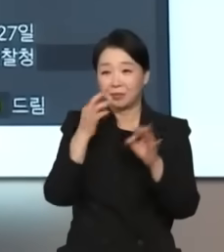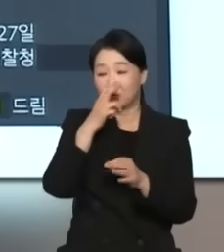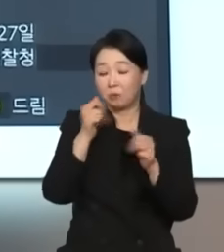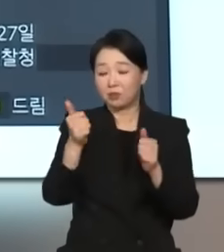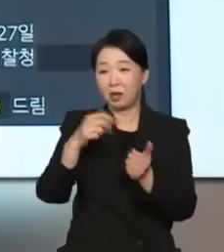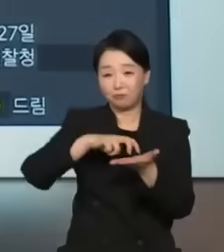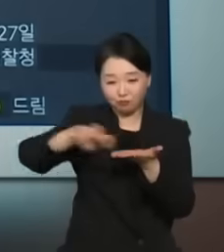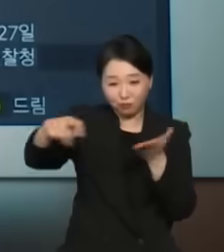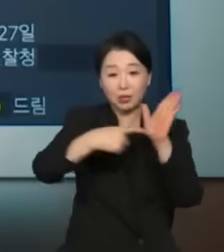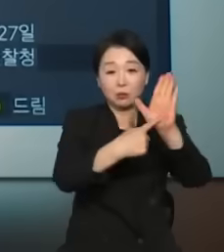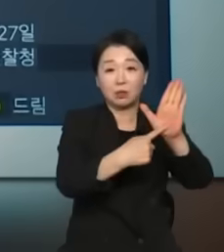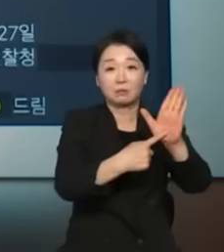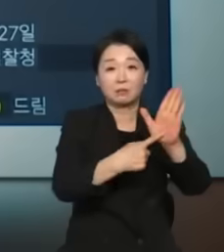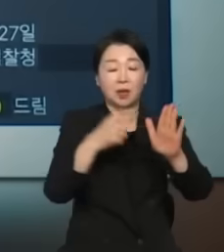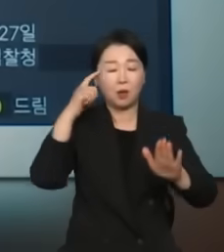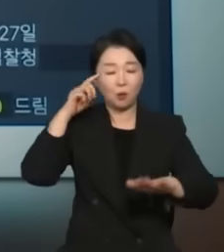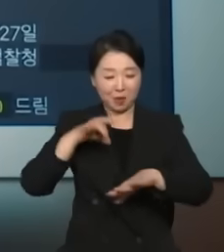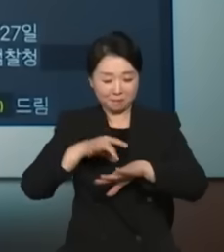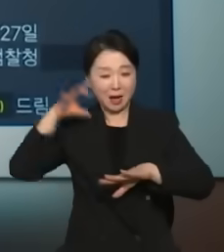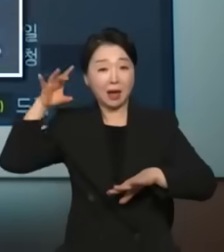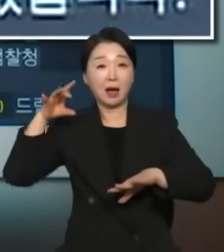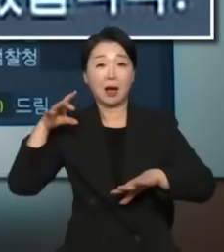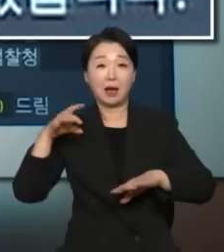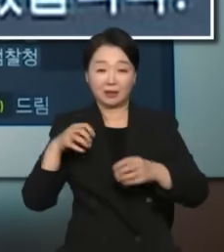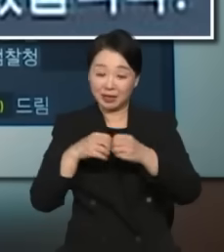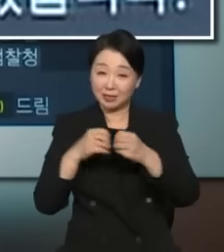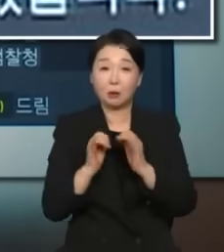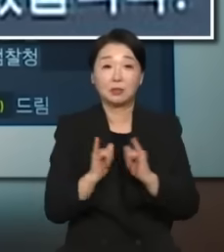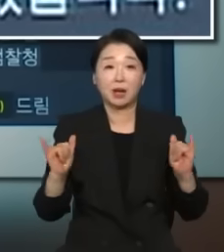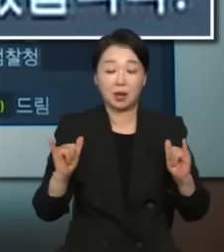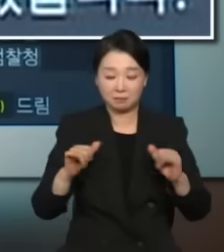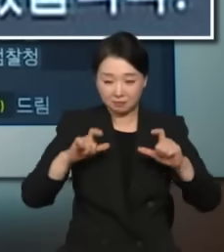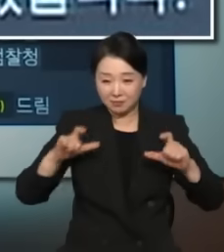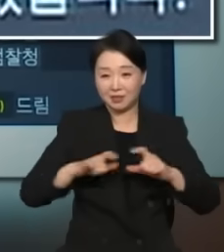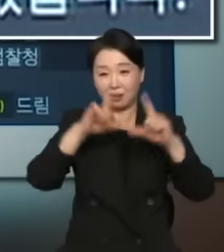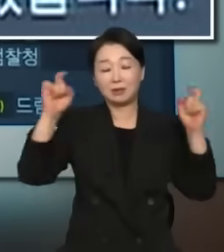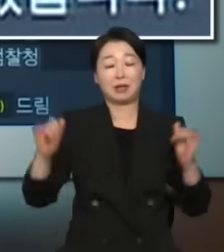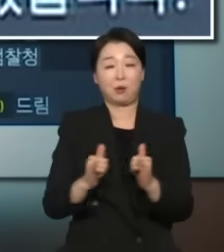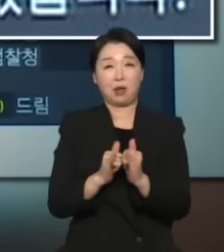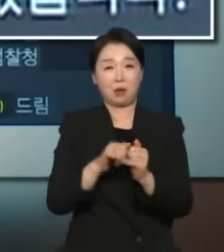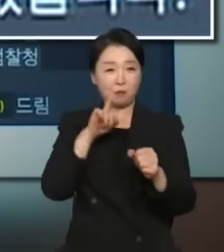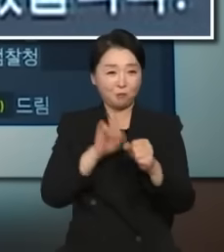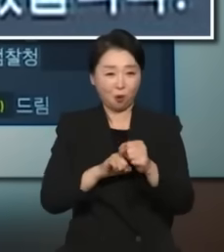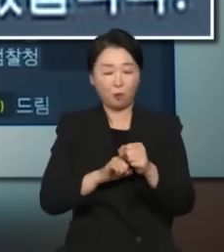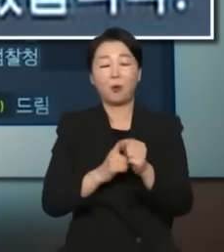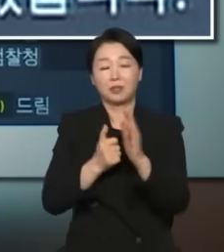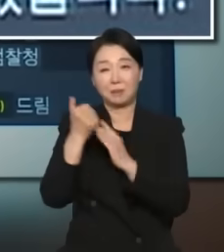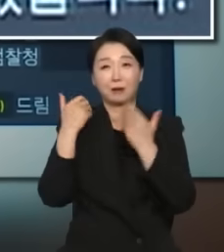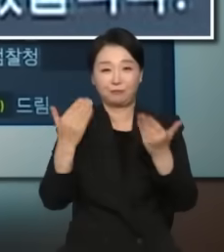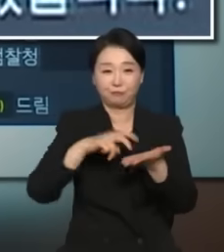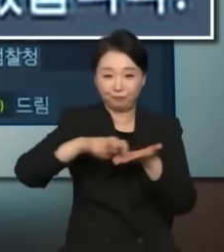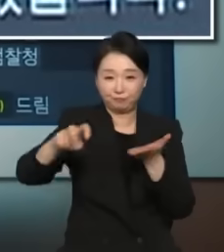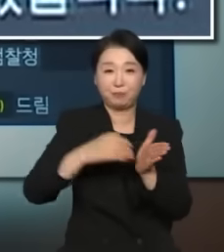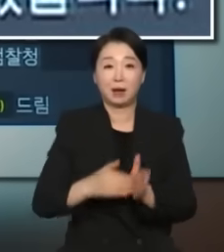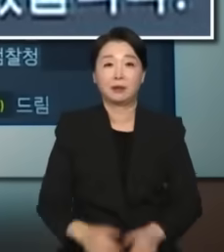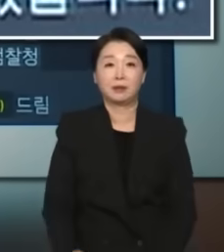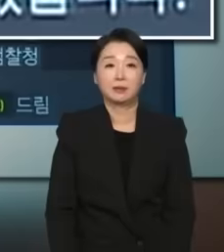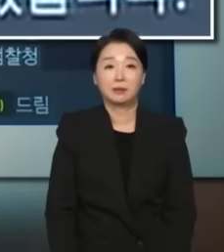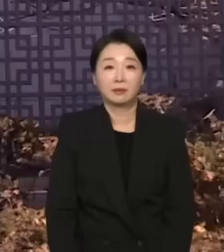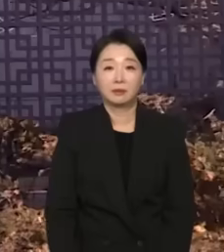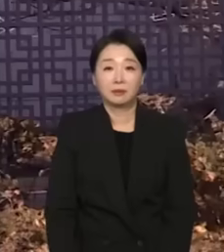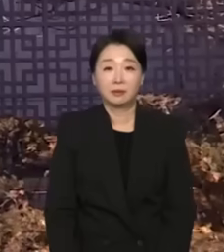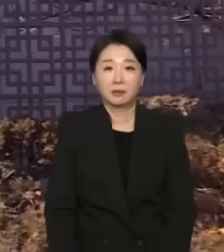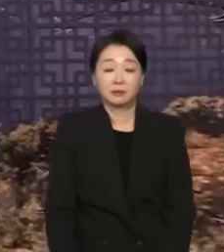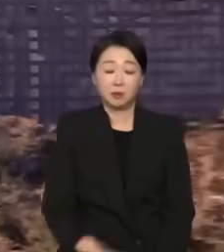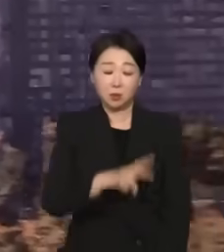공개됐습니다. 뼛속까지 창원 사람, 지역사회에 큰 목표와 희망을 드리겠다는 등의 내용을 담은 문자였습니다.